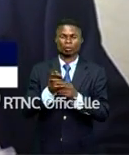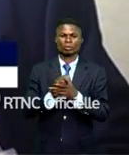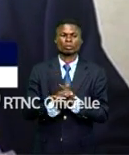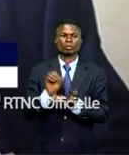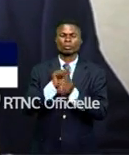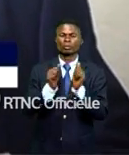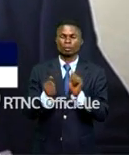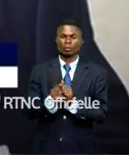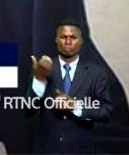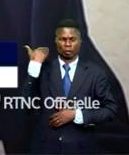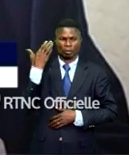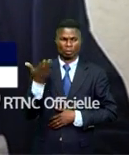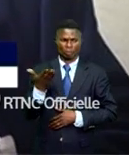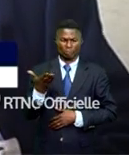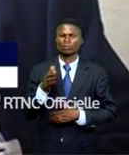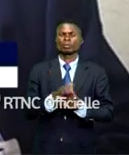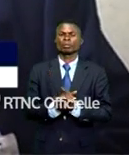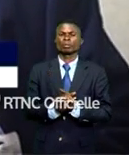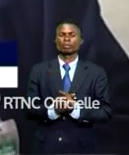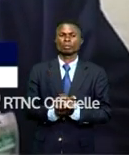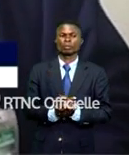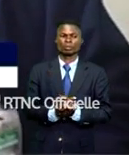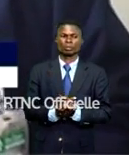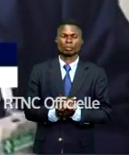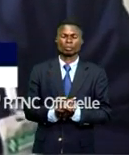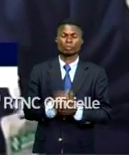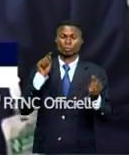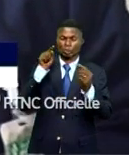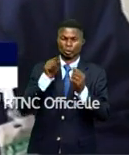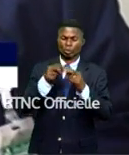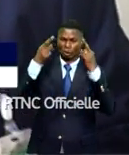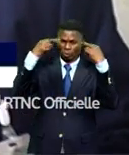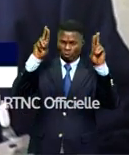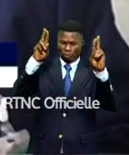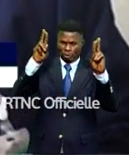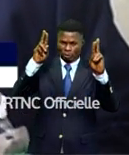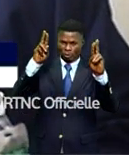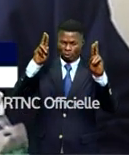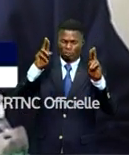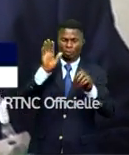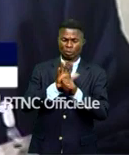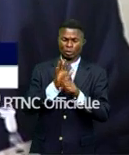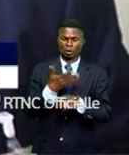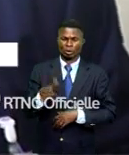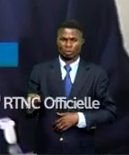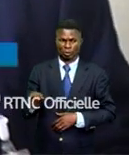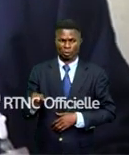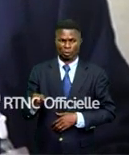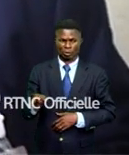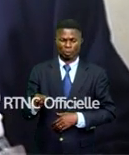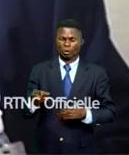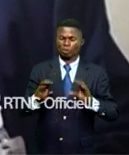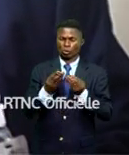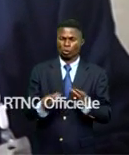audience auprès de l'opinion et devant permettre d'atteindre chaque compatriote où qu'il se